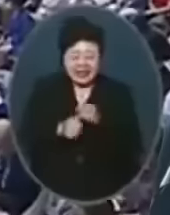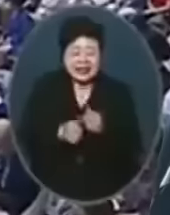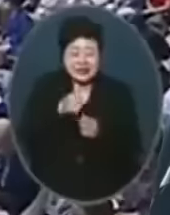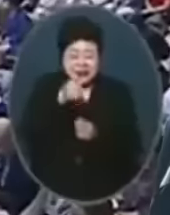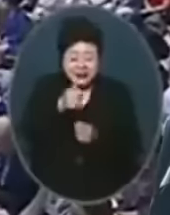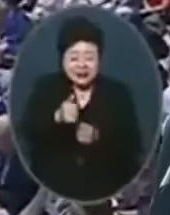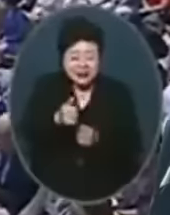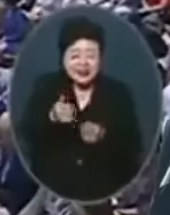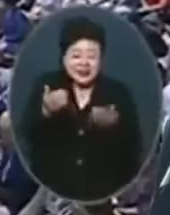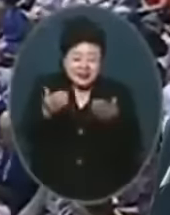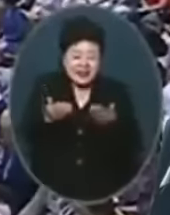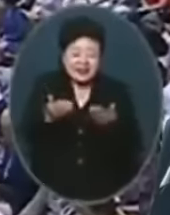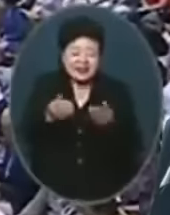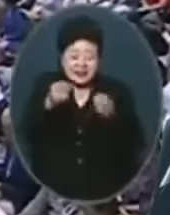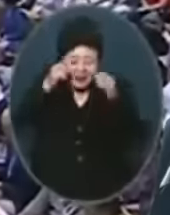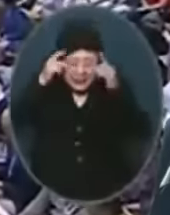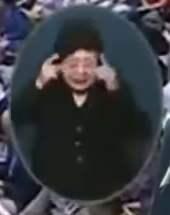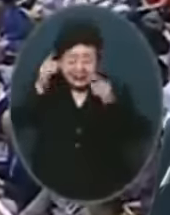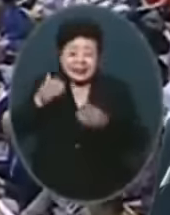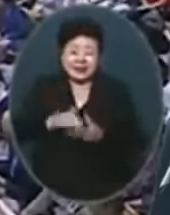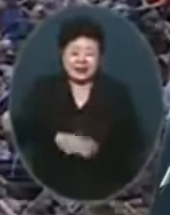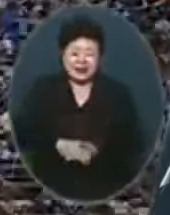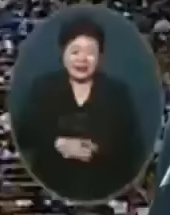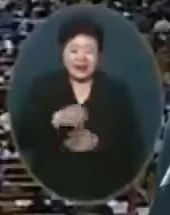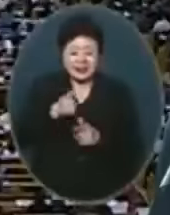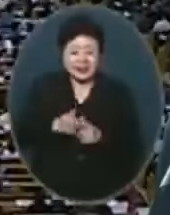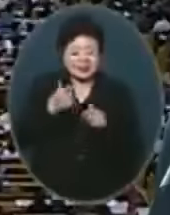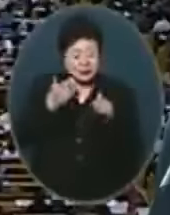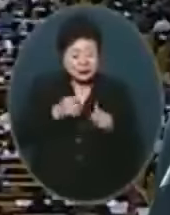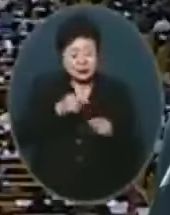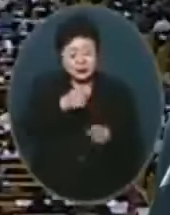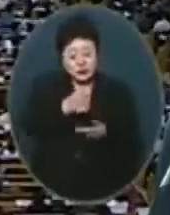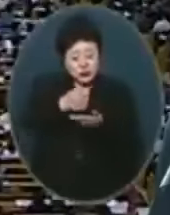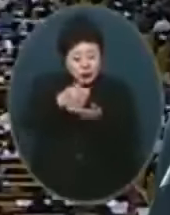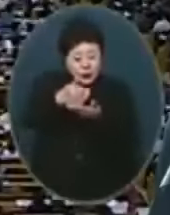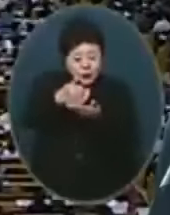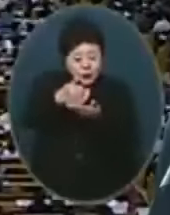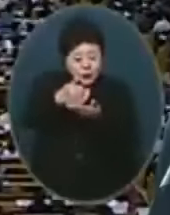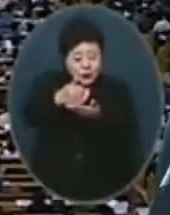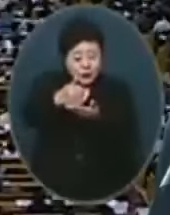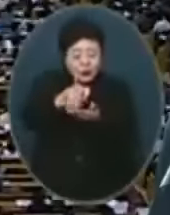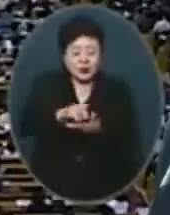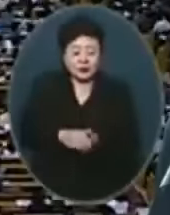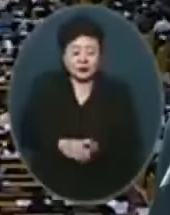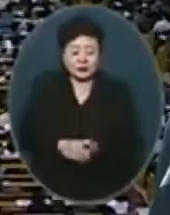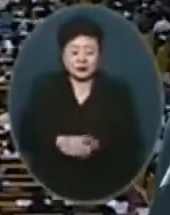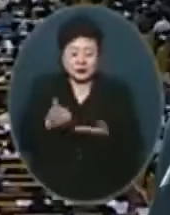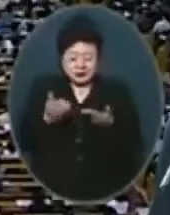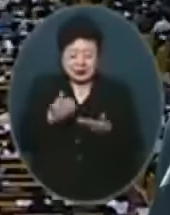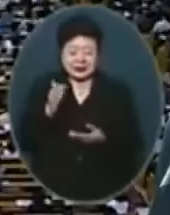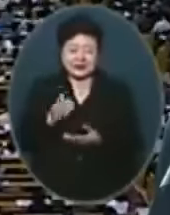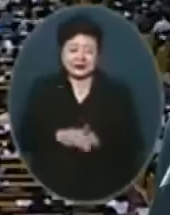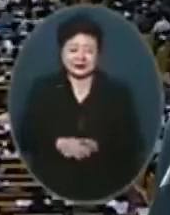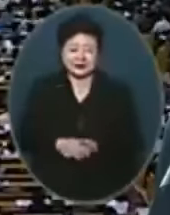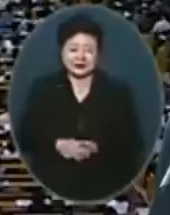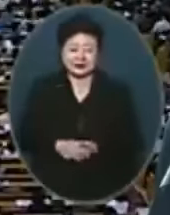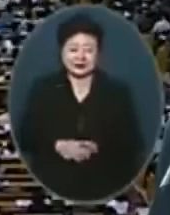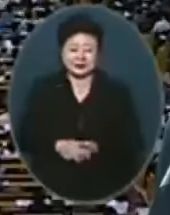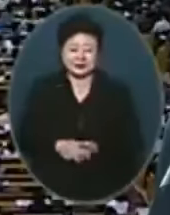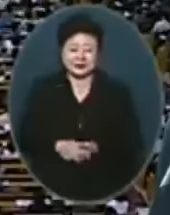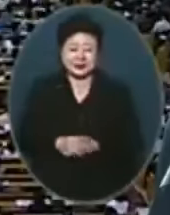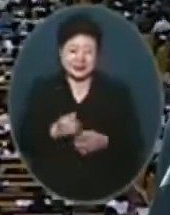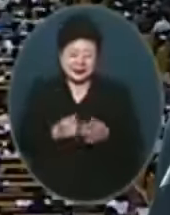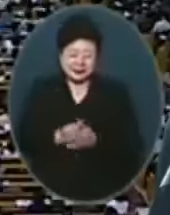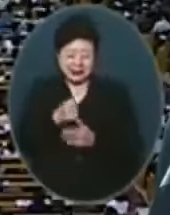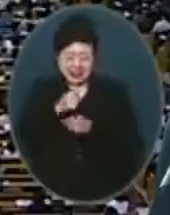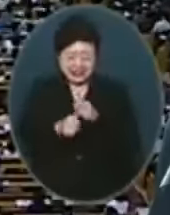하나님의 일을 우리가 다 깨닫게 되고 예수님을 구주인 것으로 이해하게 된다는 것입니다.